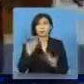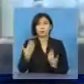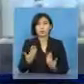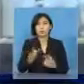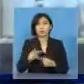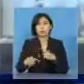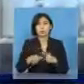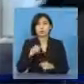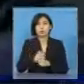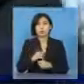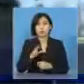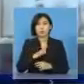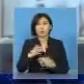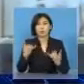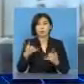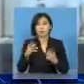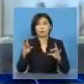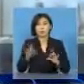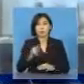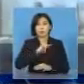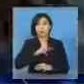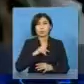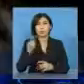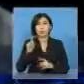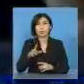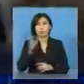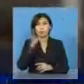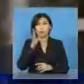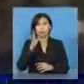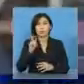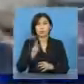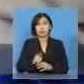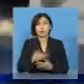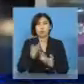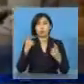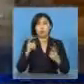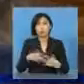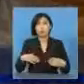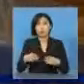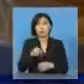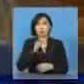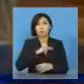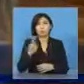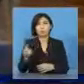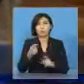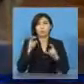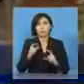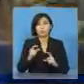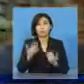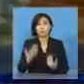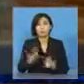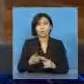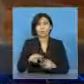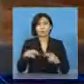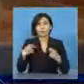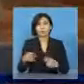кәсібін жалғастырып жатыр. Дәмхана мен мейрамханалар жұмысын белгіленген уақытта тоқтатпайды. Отбасылық шараларда азаймай отыр. Осындай